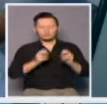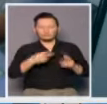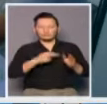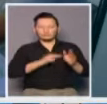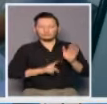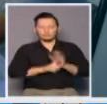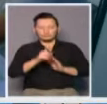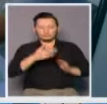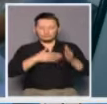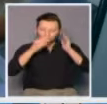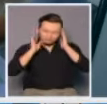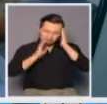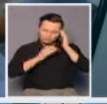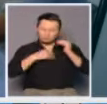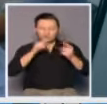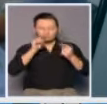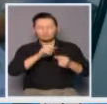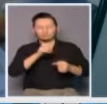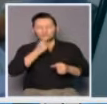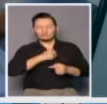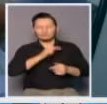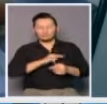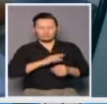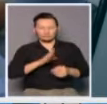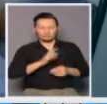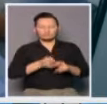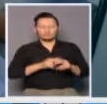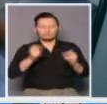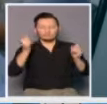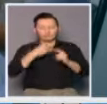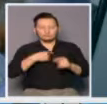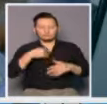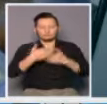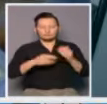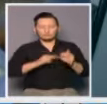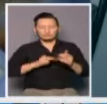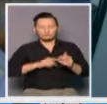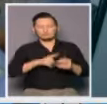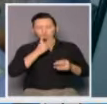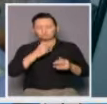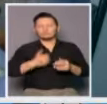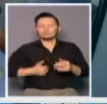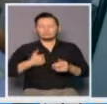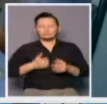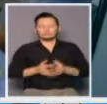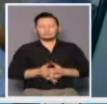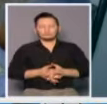работы здесь мои родители были против военной службы. После того, как они увидели плоды моего труда, уже гордятся